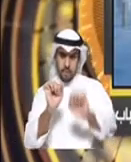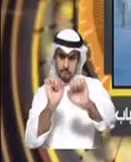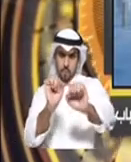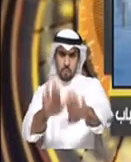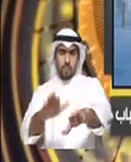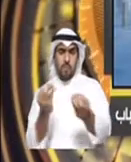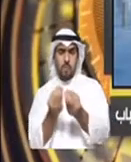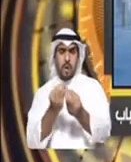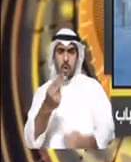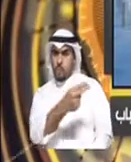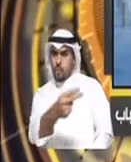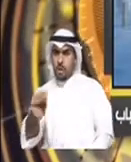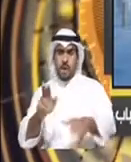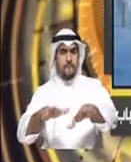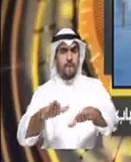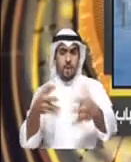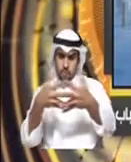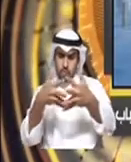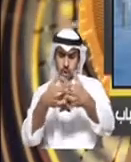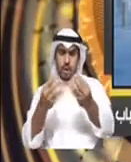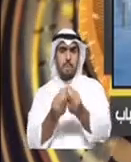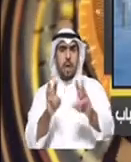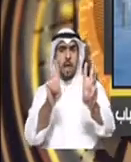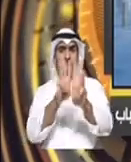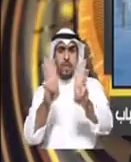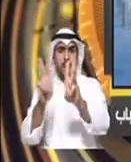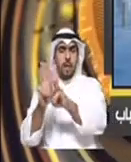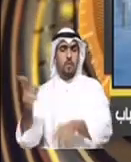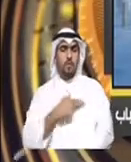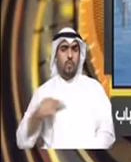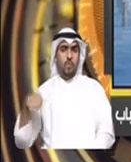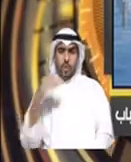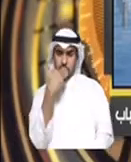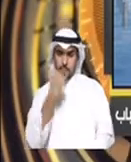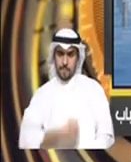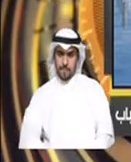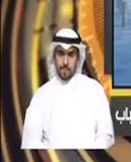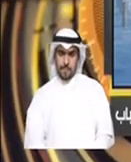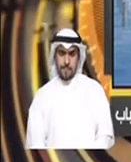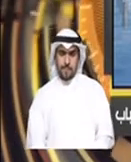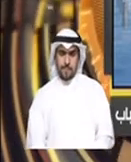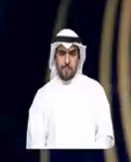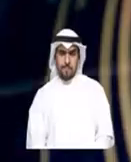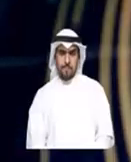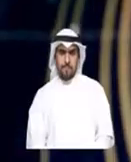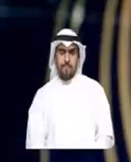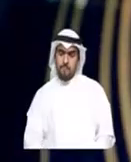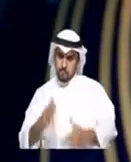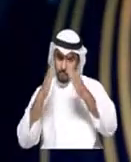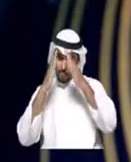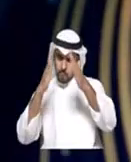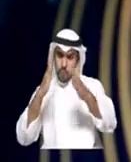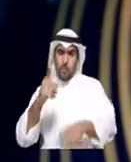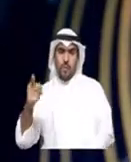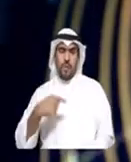8 مجالات موجودة على الموقع الإلكتروني الخاص بوزارة الدولة لشؤون الشباب. نعم سيد